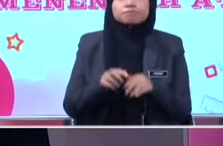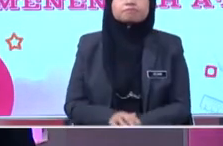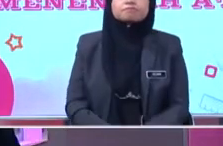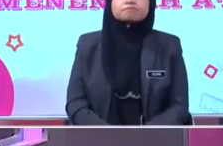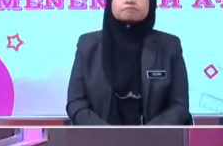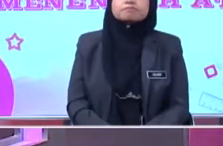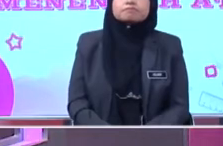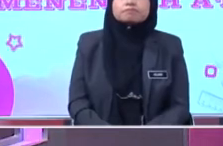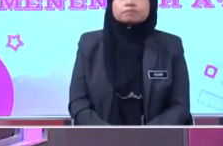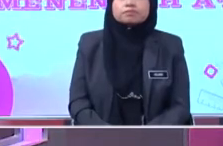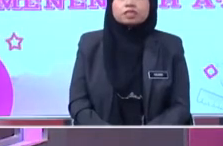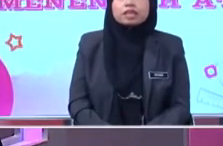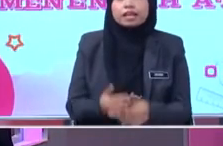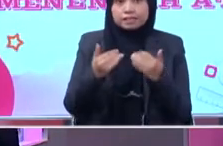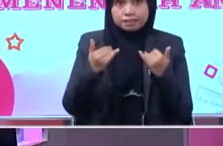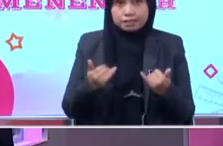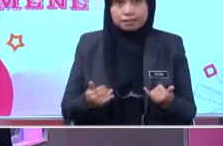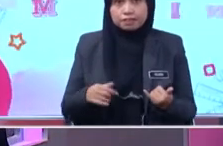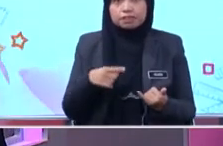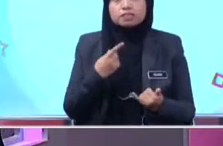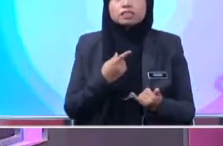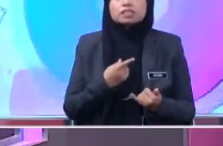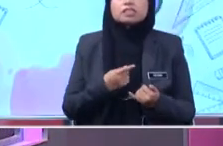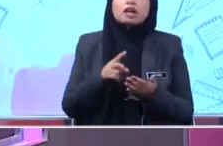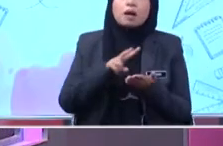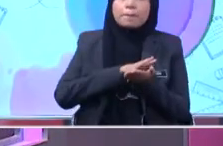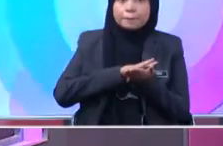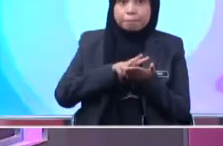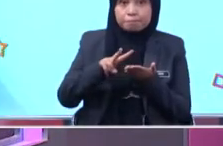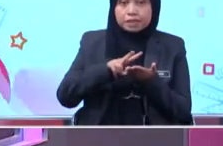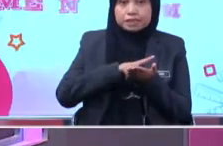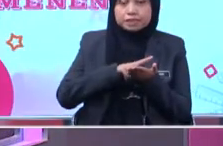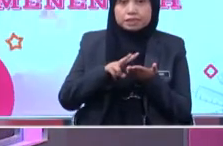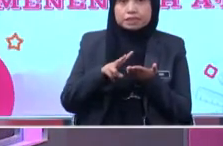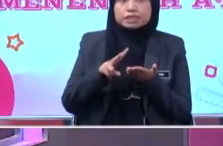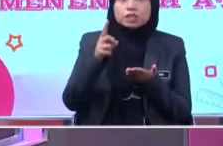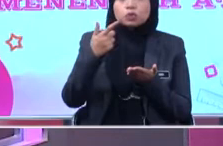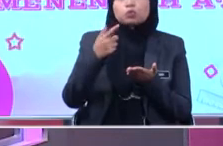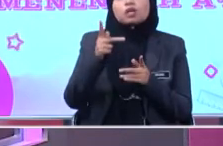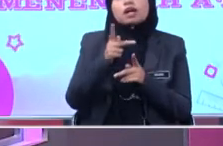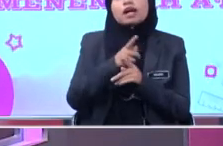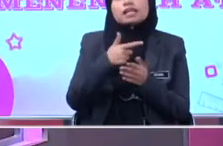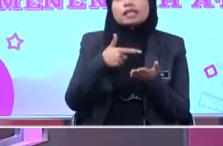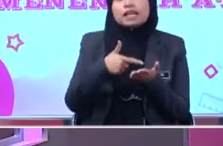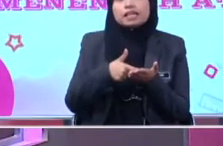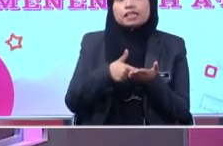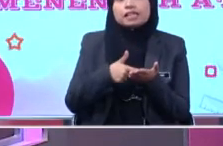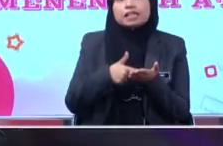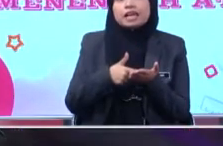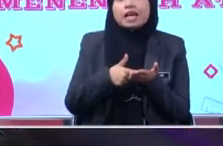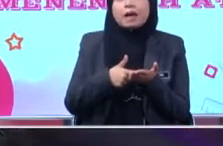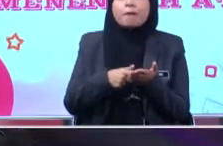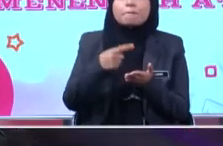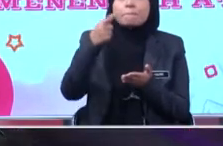ah Oke sekali kita lihat teknik membaca Oke kita bahas lagi ngeden kita pegang itu ngelihat Luna